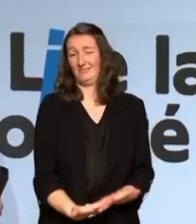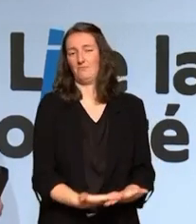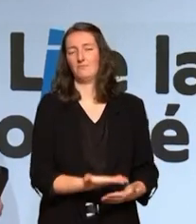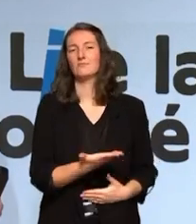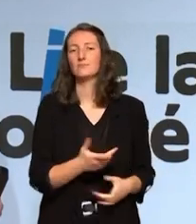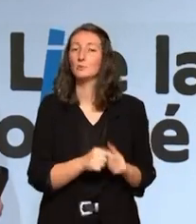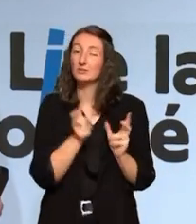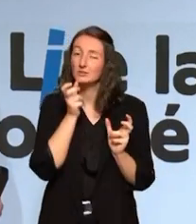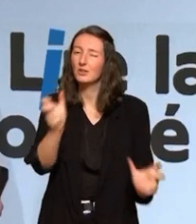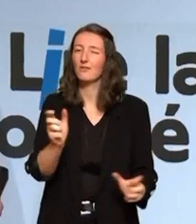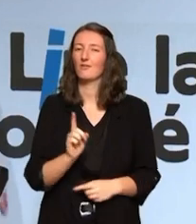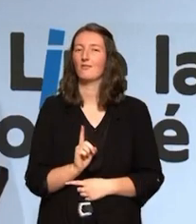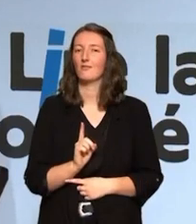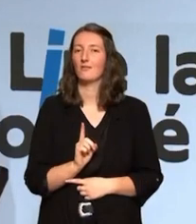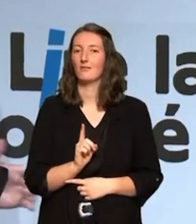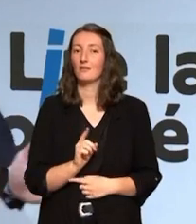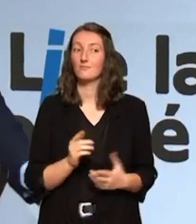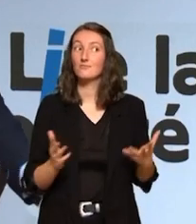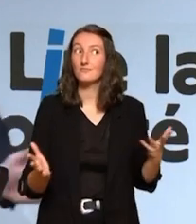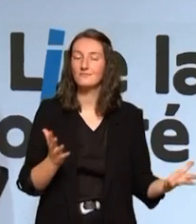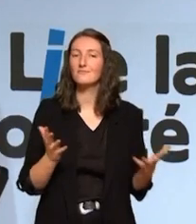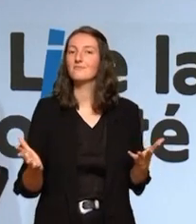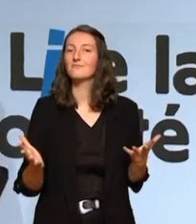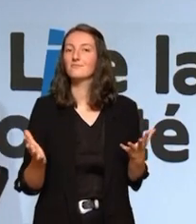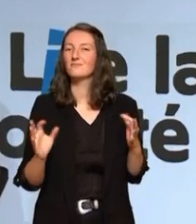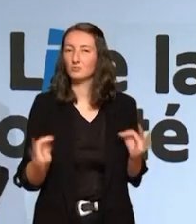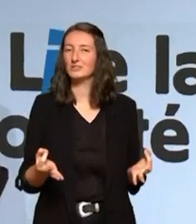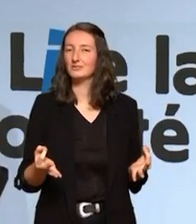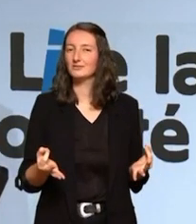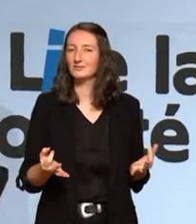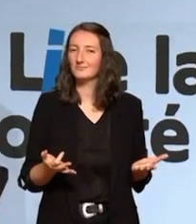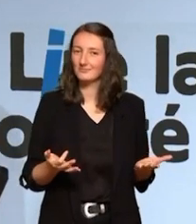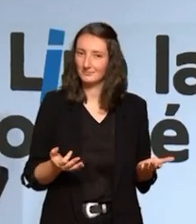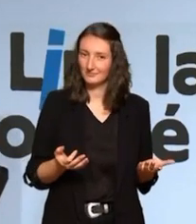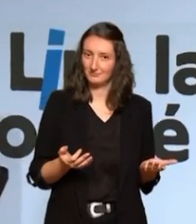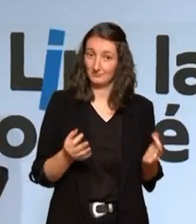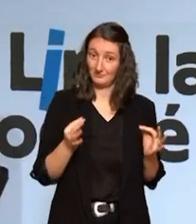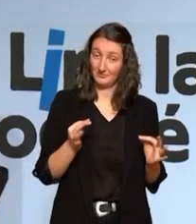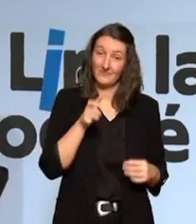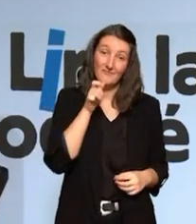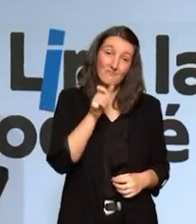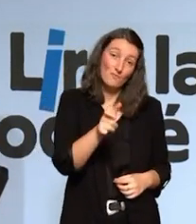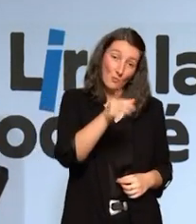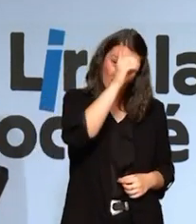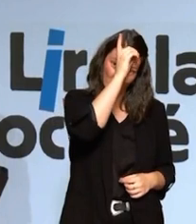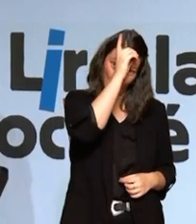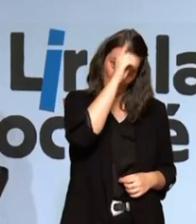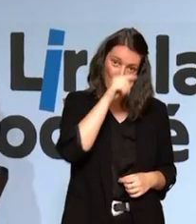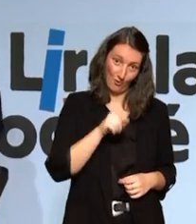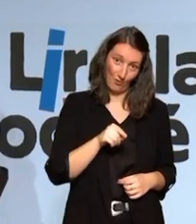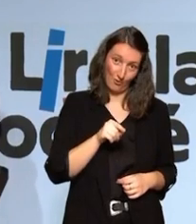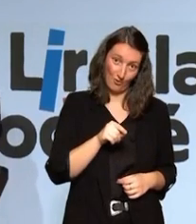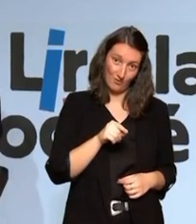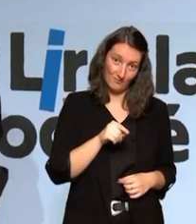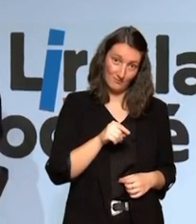criait. Mais entre exigeait et criait, et verlangte und schrie, il y a toute la